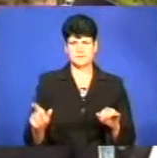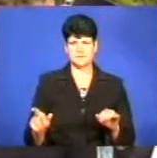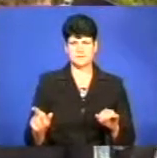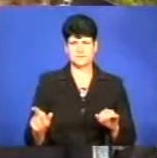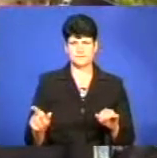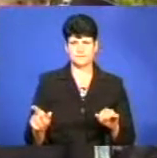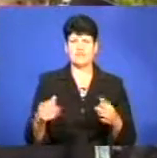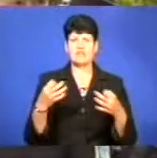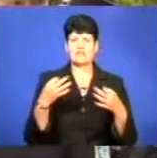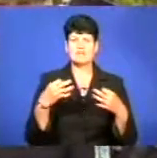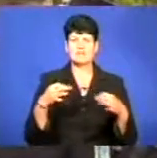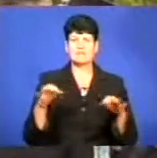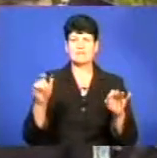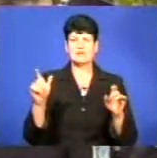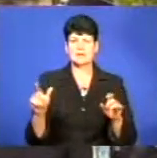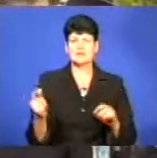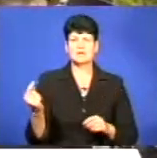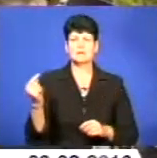Вільними тому, що